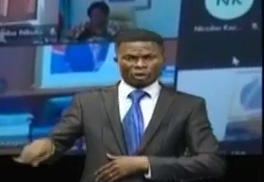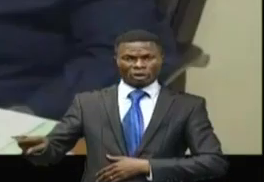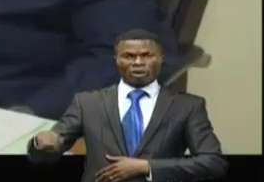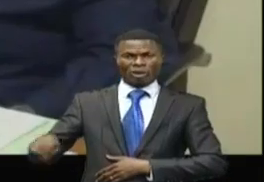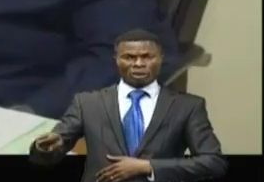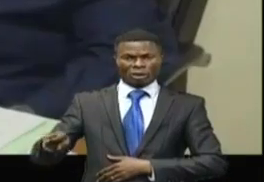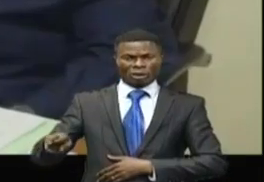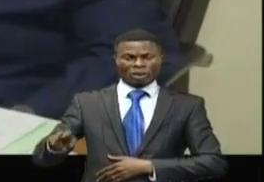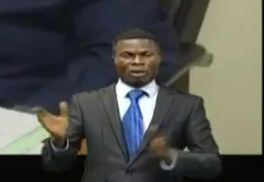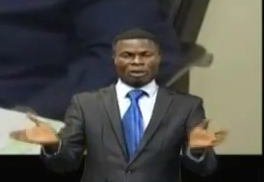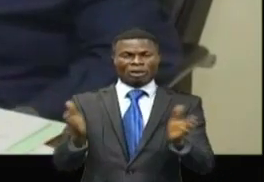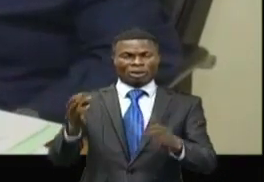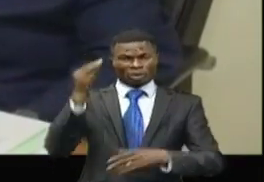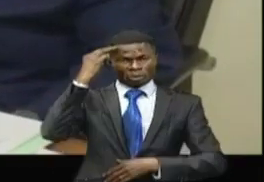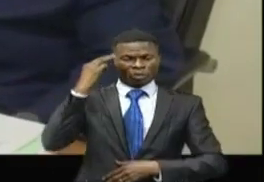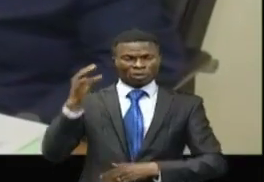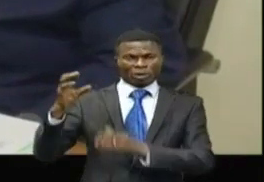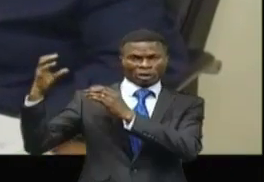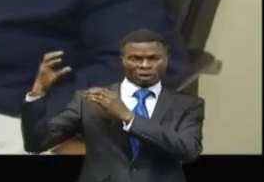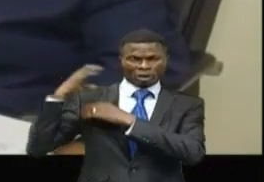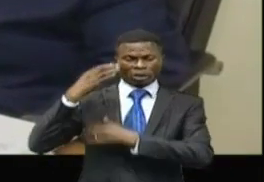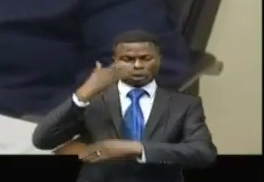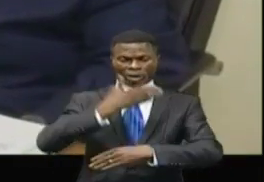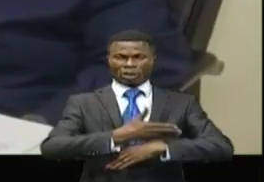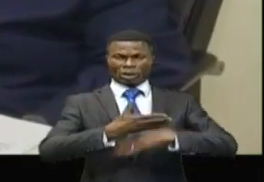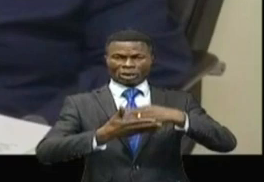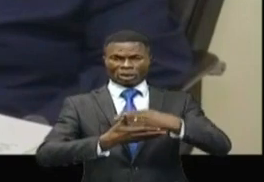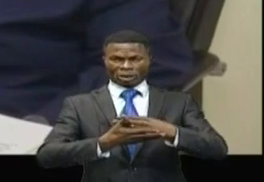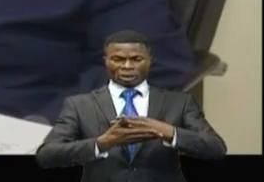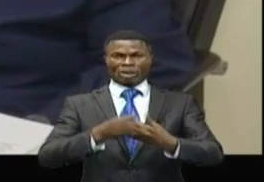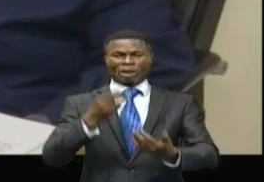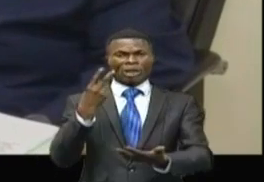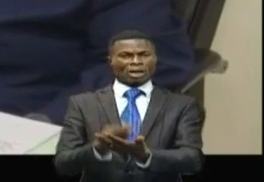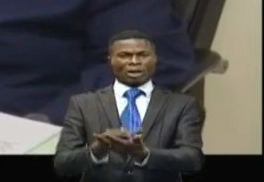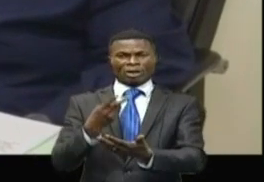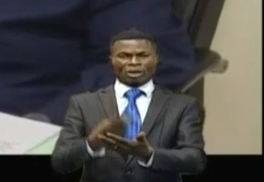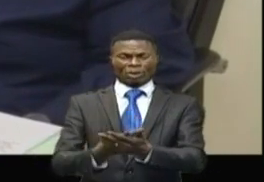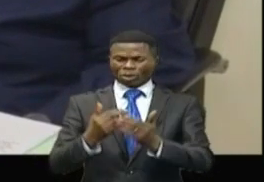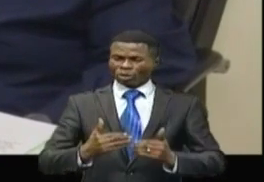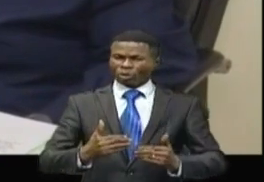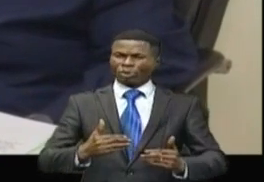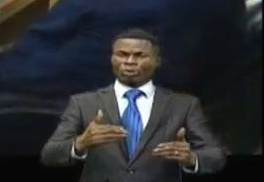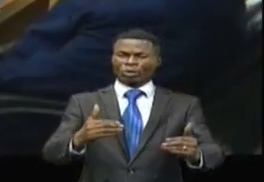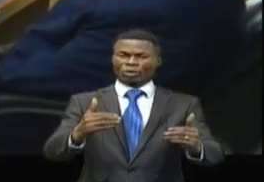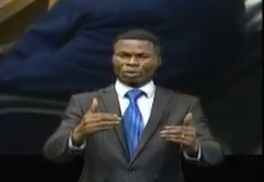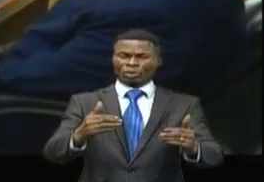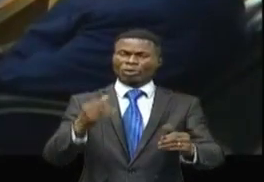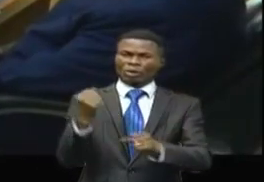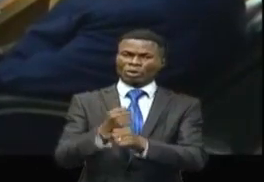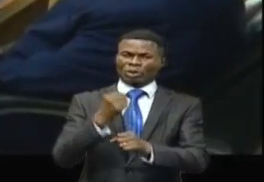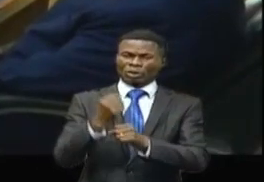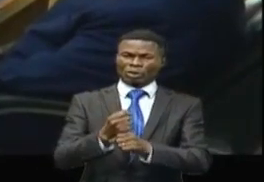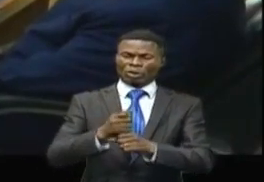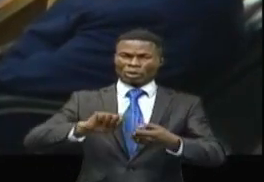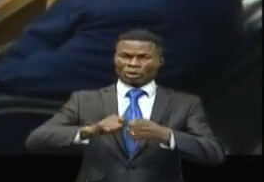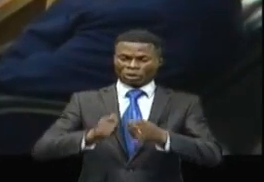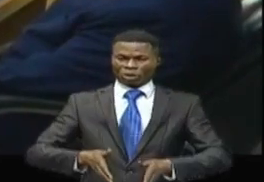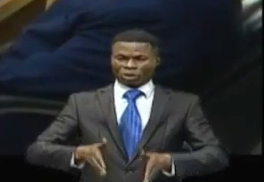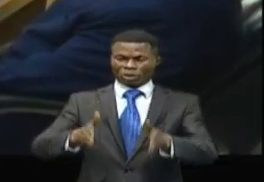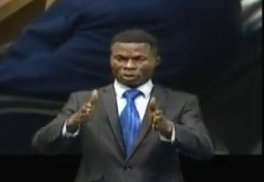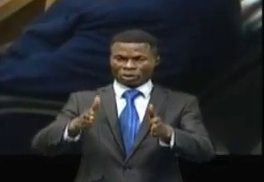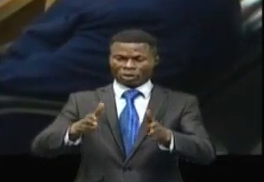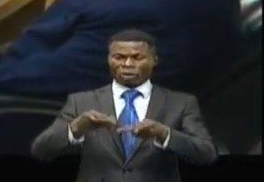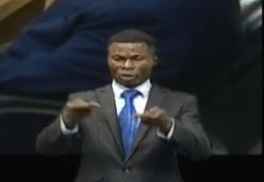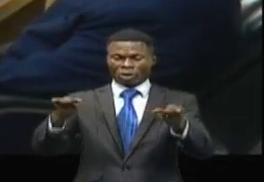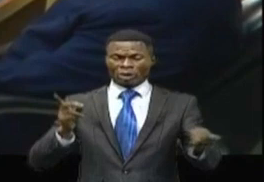encouragé les ministres en charge des infrastructures des sports à poursuivre d'une part les travaux d'aménagement de voies d'accès des sites